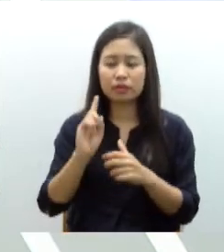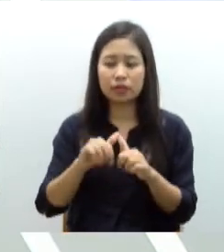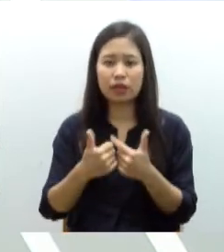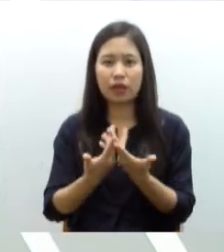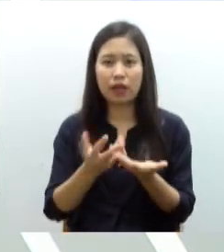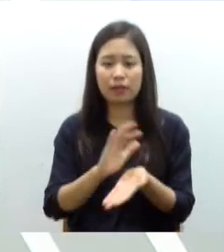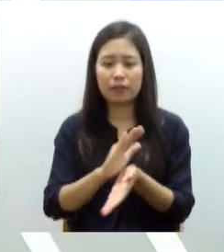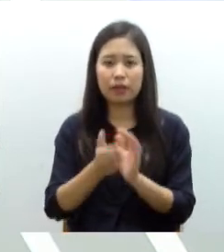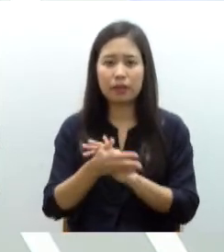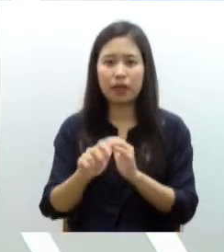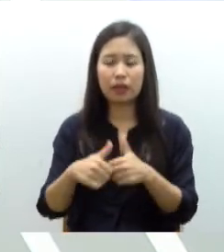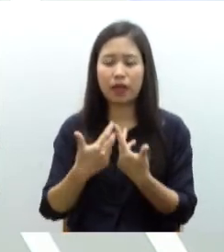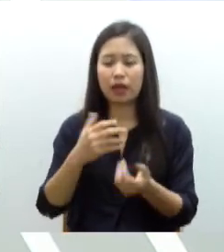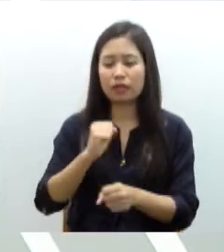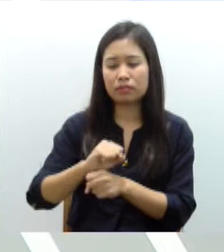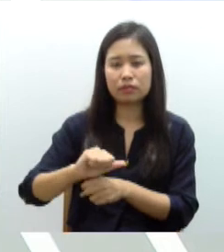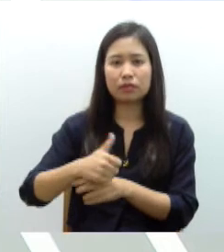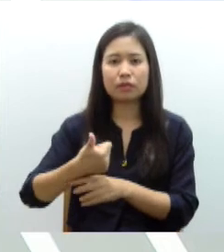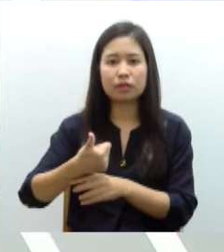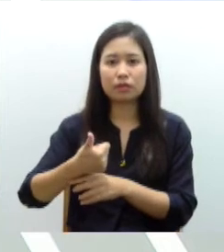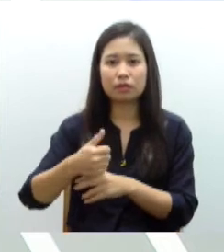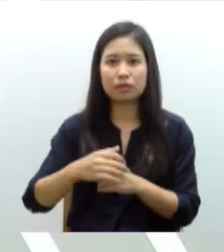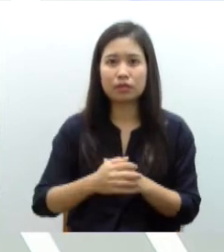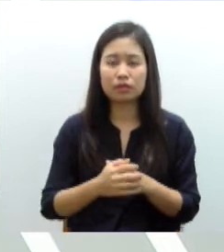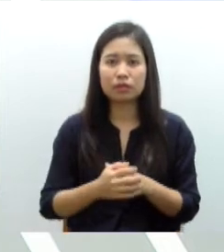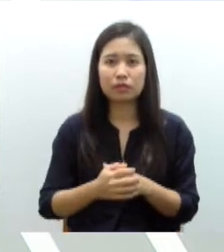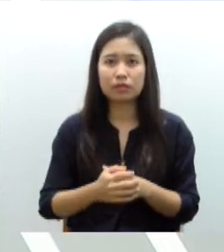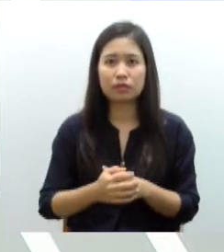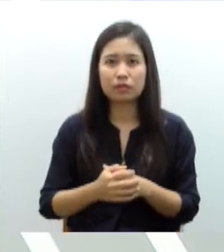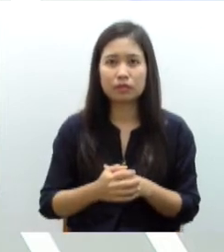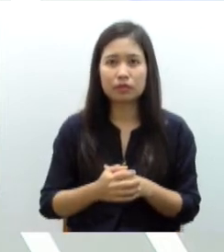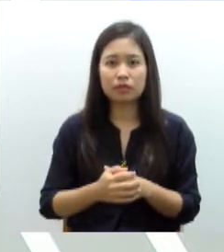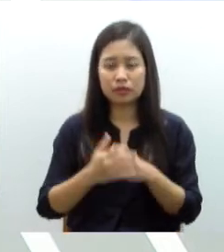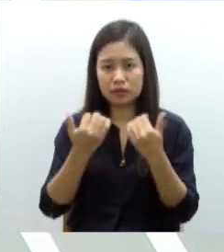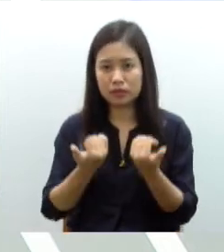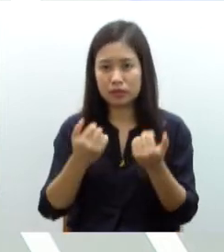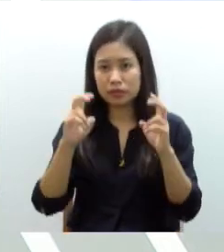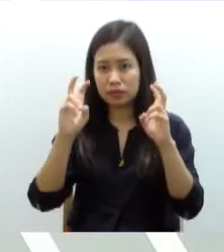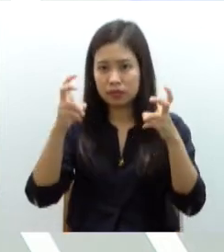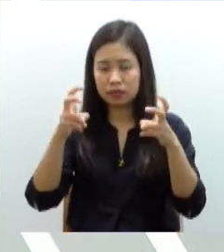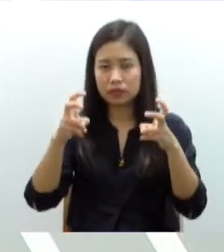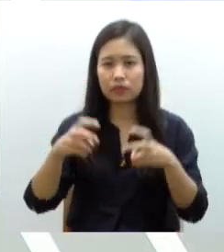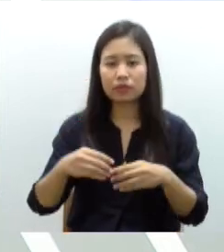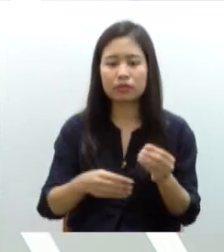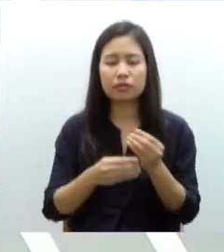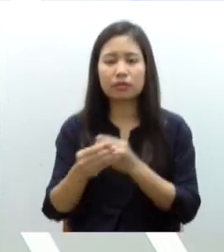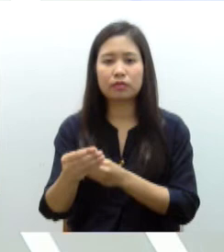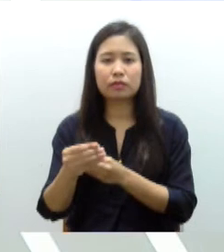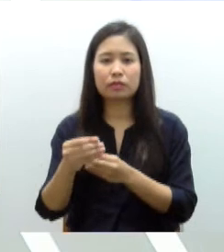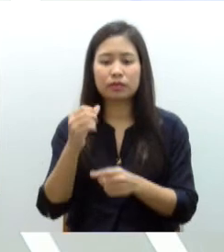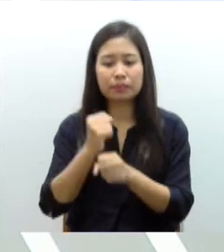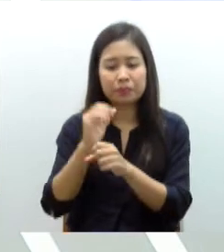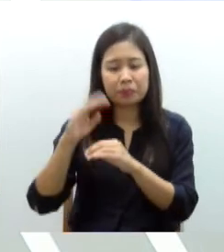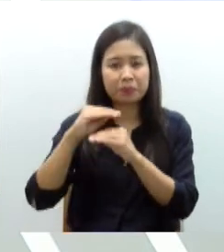ให้มันดีขึ้นนะครับซึ่งจะได้เห็นประโยชน์ของการประเมิน ITA ได้มากขึ้นเป็นรูปจับต้องได้มากขึ้นนะ